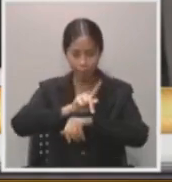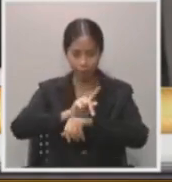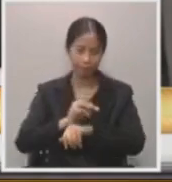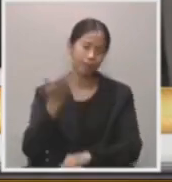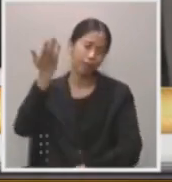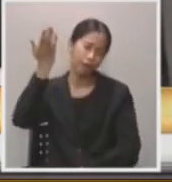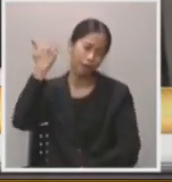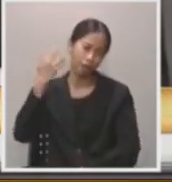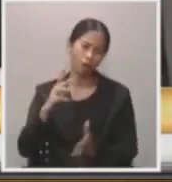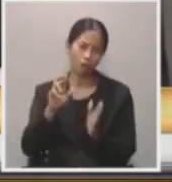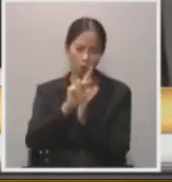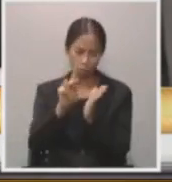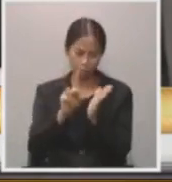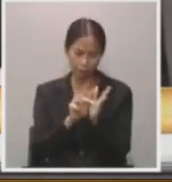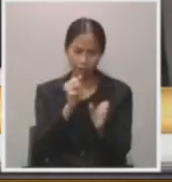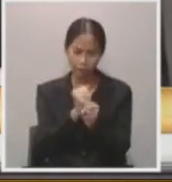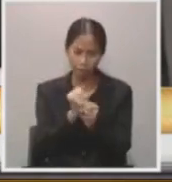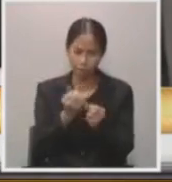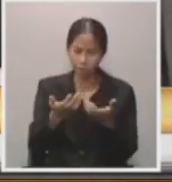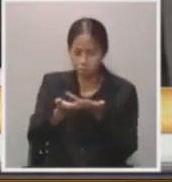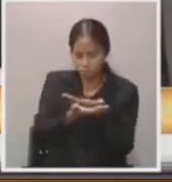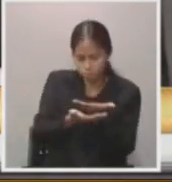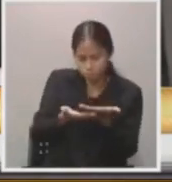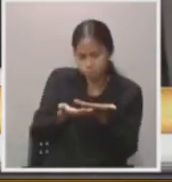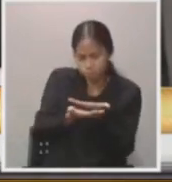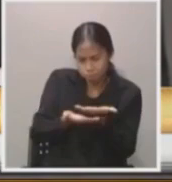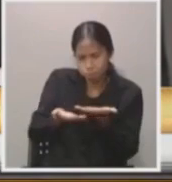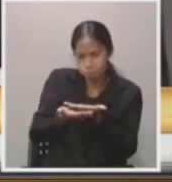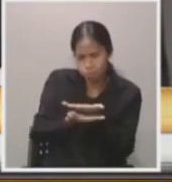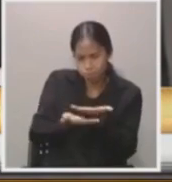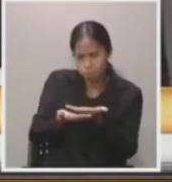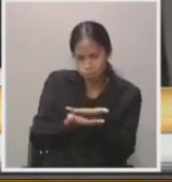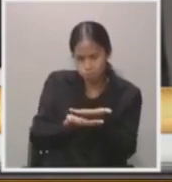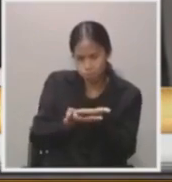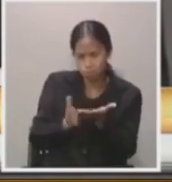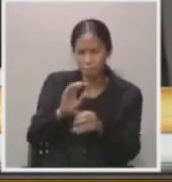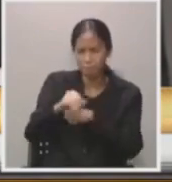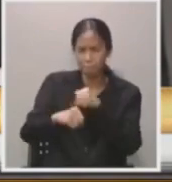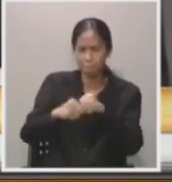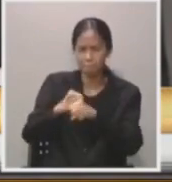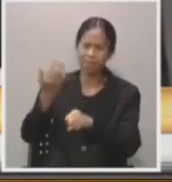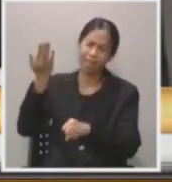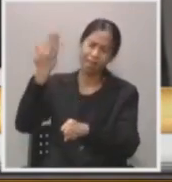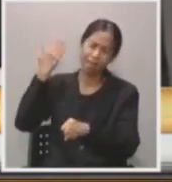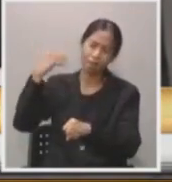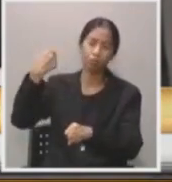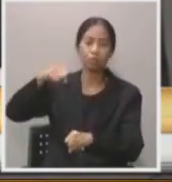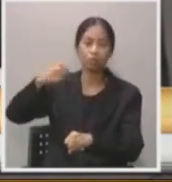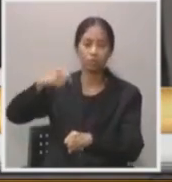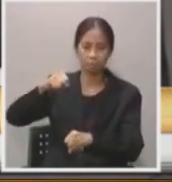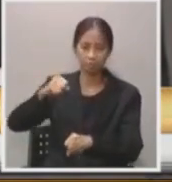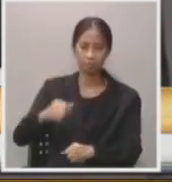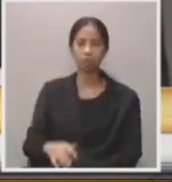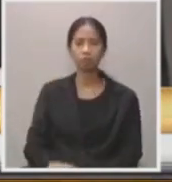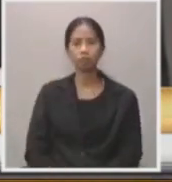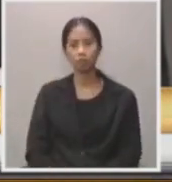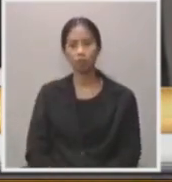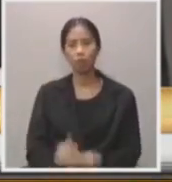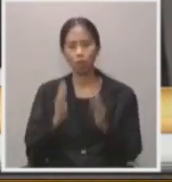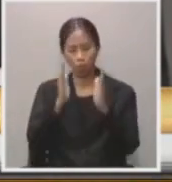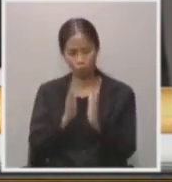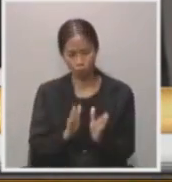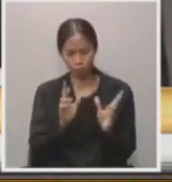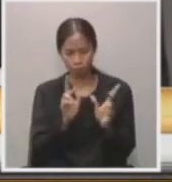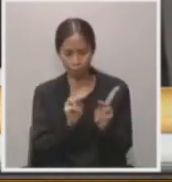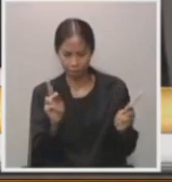ณากฎหมายฉบับนี้เมื่อ10ปีที่ผ่านมานั้นผมคิดว่าคนที่เป็นคณะกรร